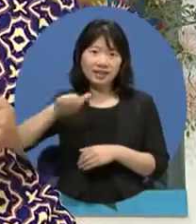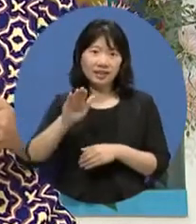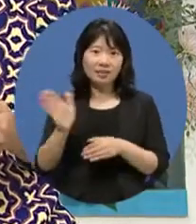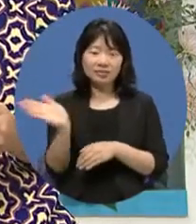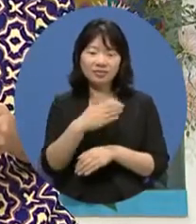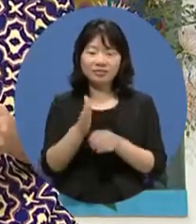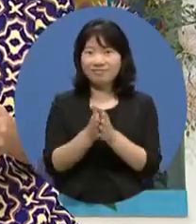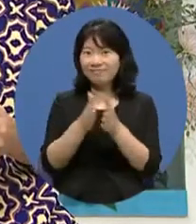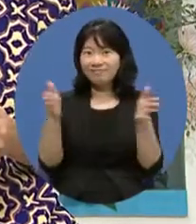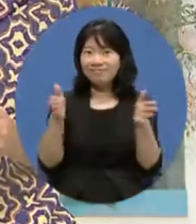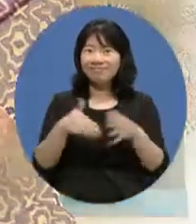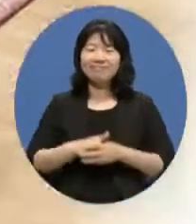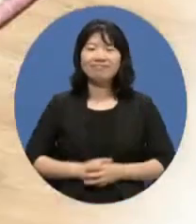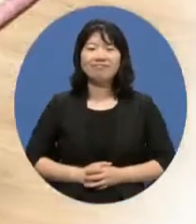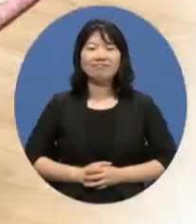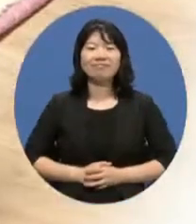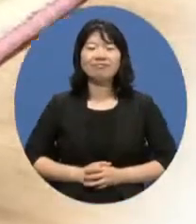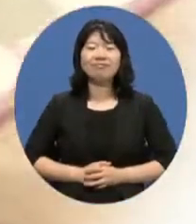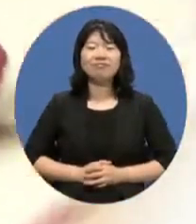함께 보시죠.